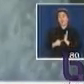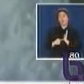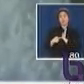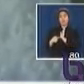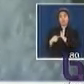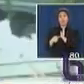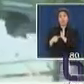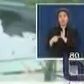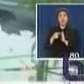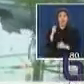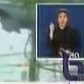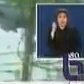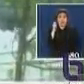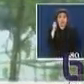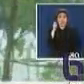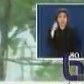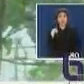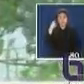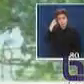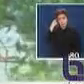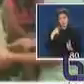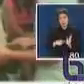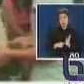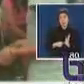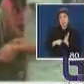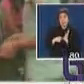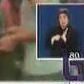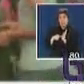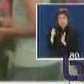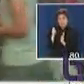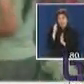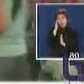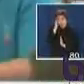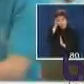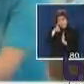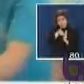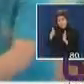ในวันอังคารจะนำเสนอคณะรัฐมนตรีในวันอังคารที่จะถึงนี้นะค